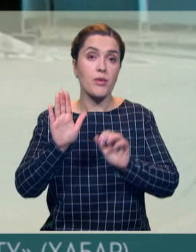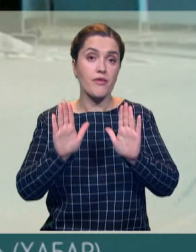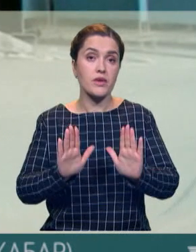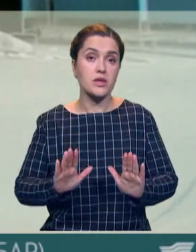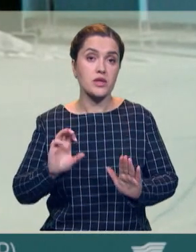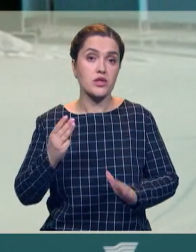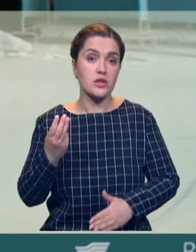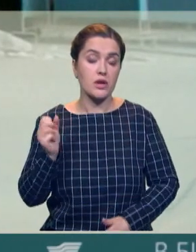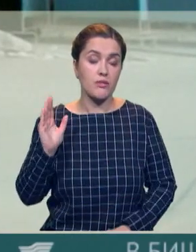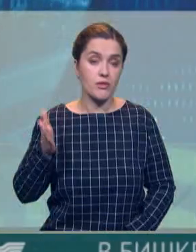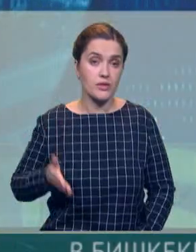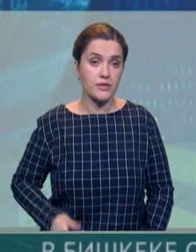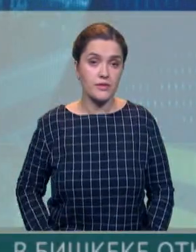США.